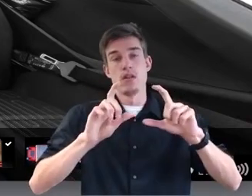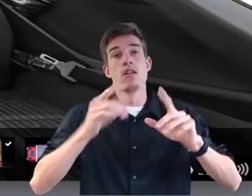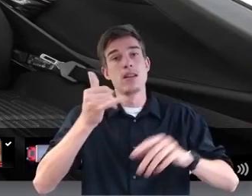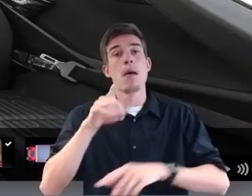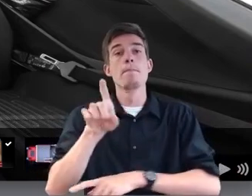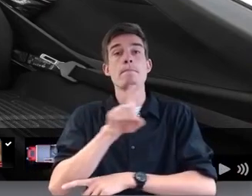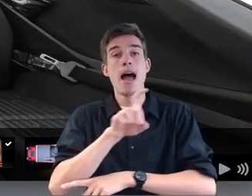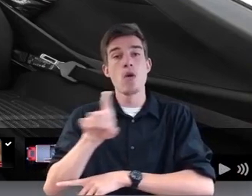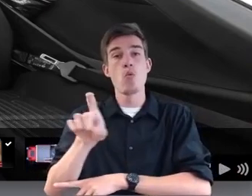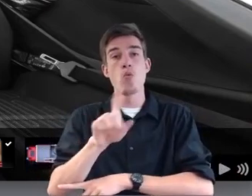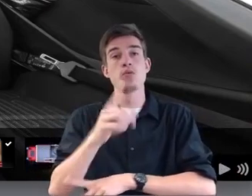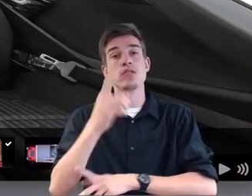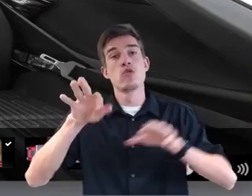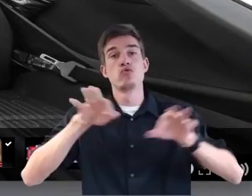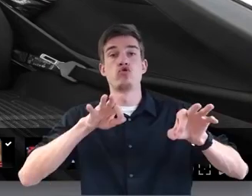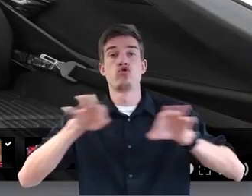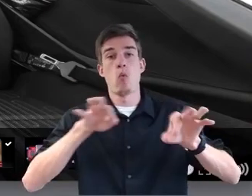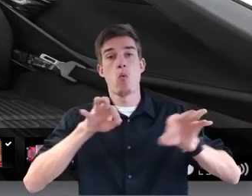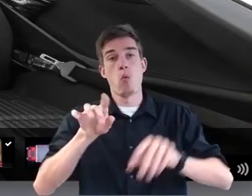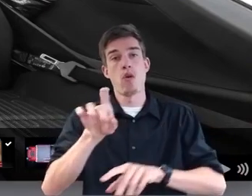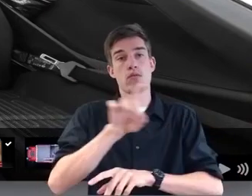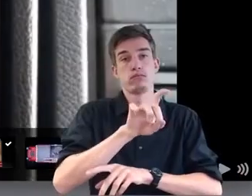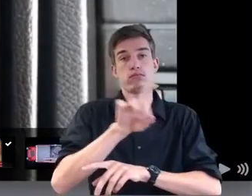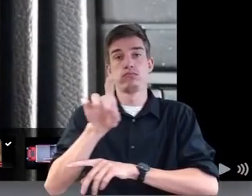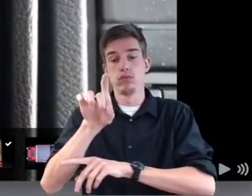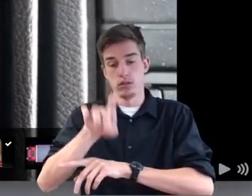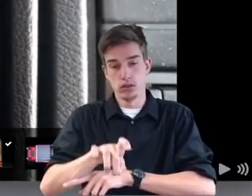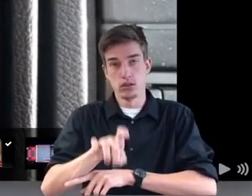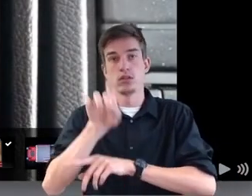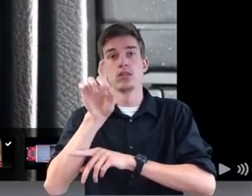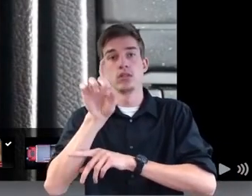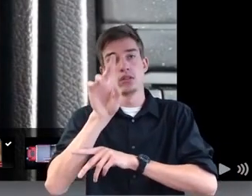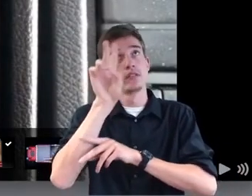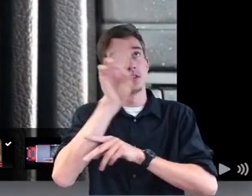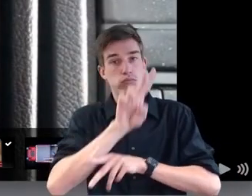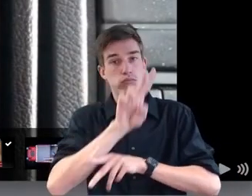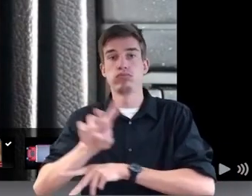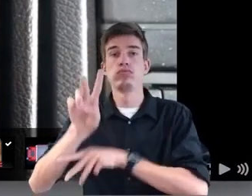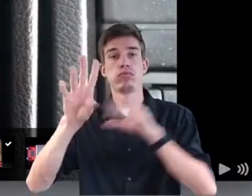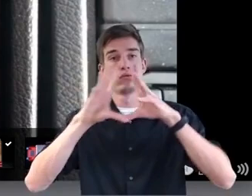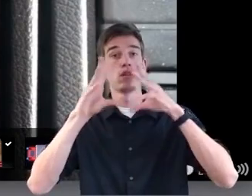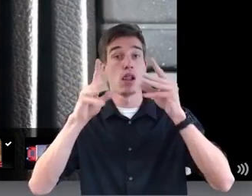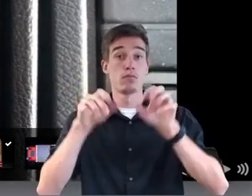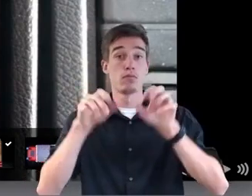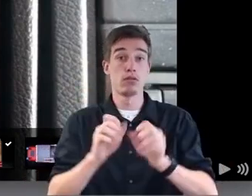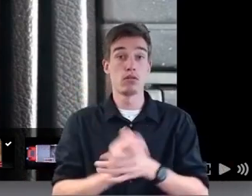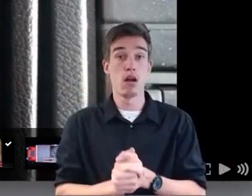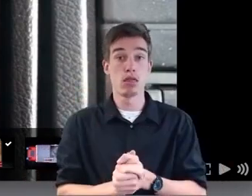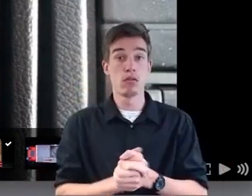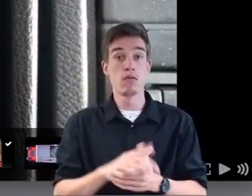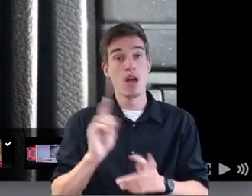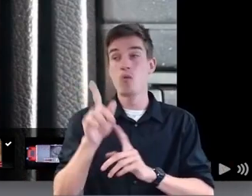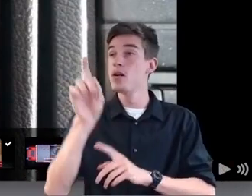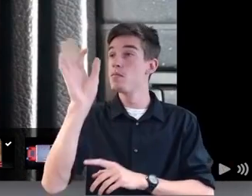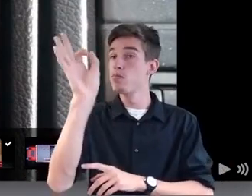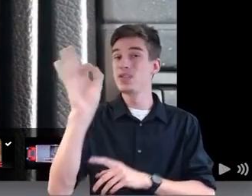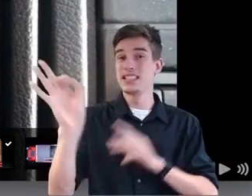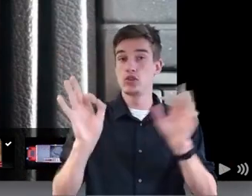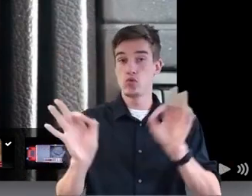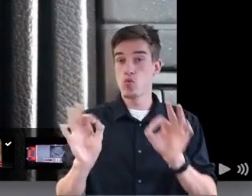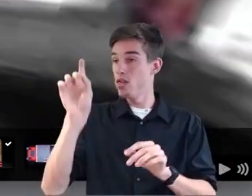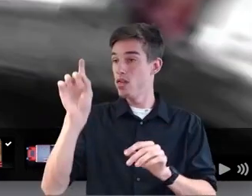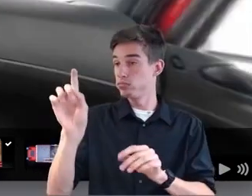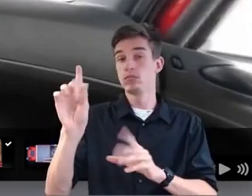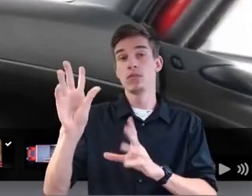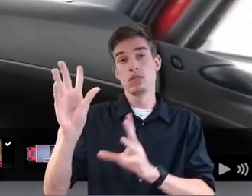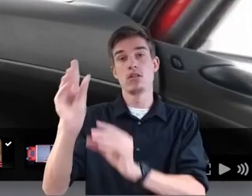mit der Maussteuerung den Rundblick starten. Sie können einzelne Positionen anklicken, Zusatzinformationen